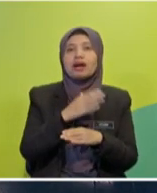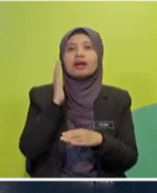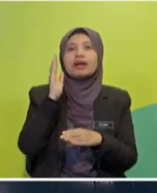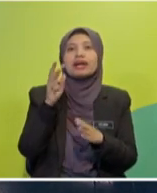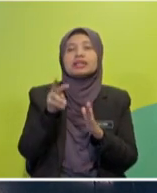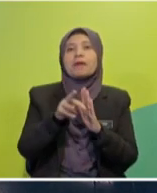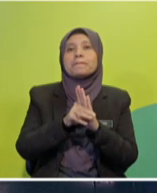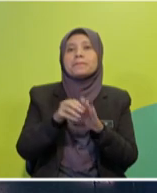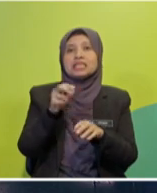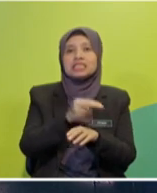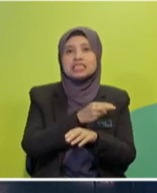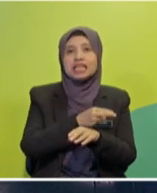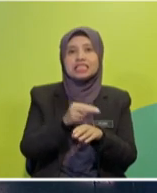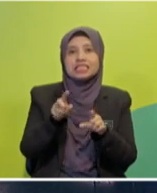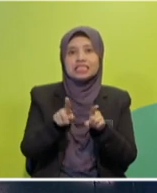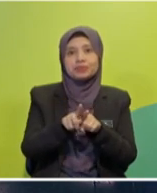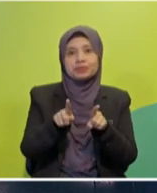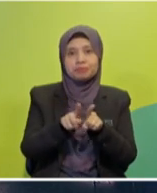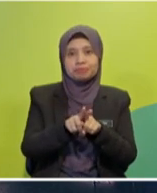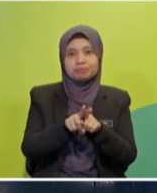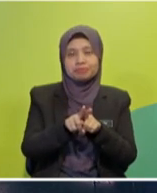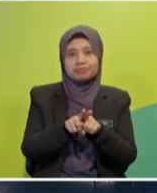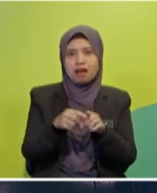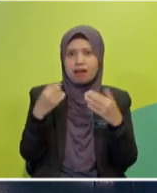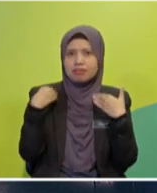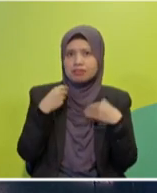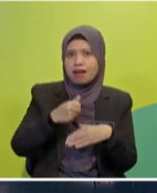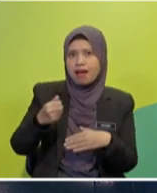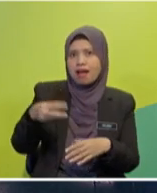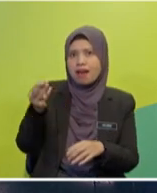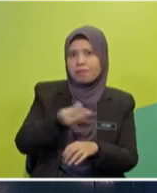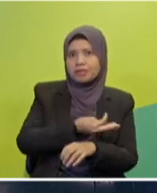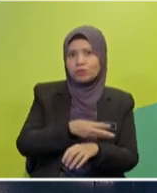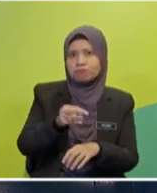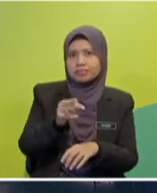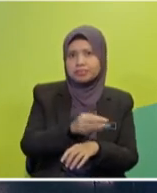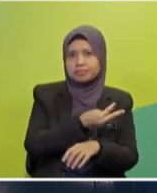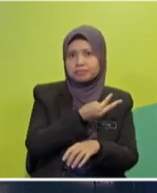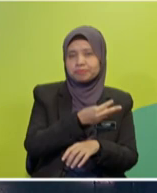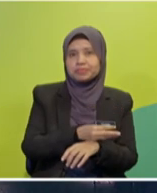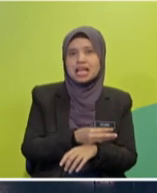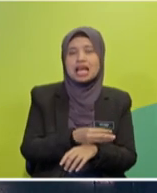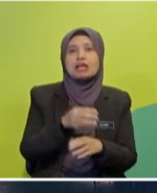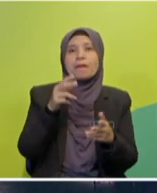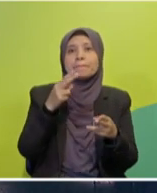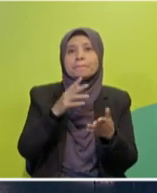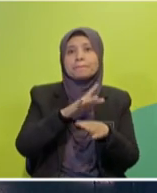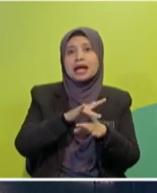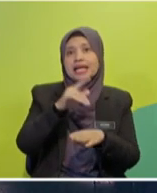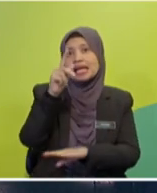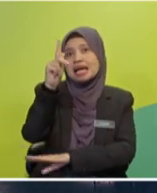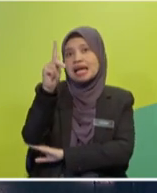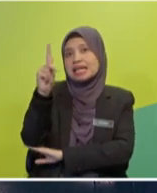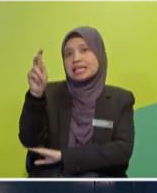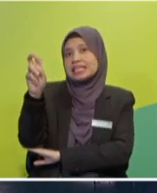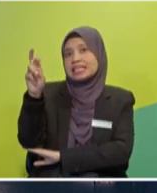menyanyi. Ada alat muzik. Cikgu suka alat muzik ni. Ini apa nama alat muzik ni, cikgu? Alat muzik ni dinamakan kerincing.